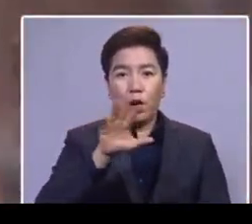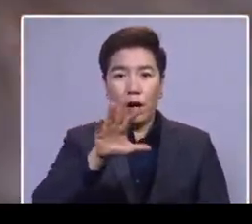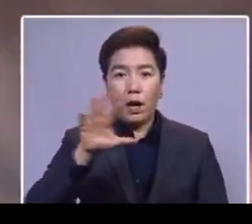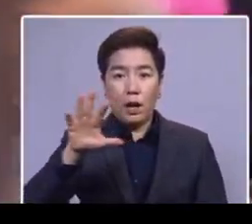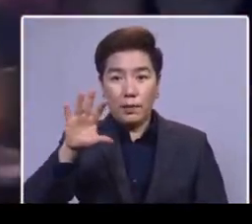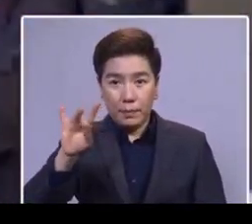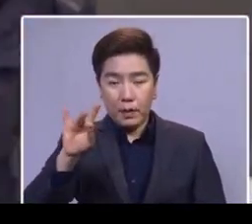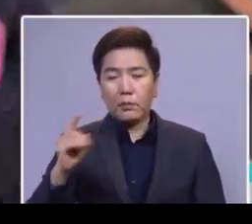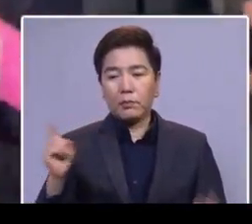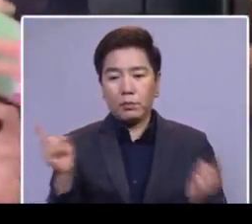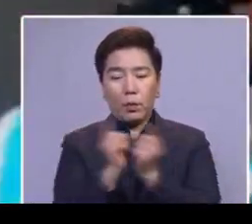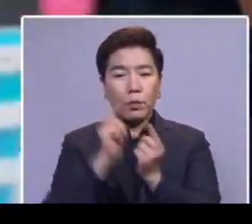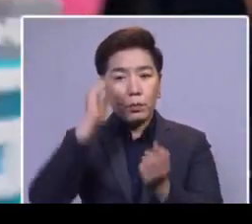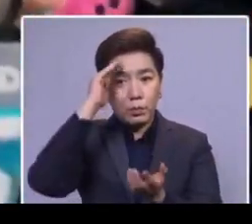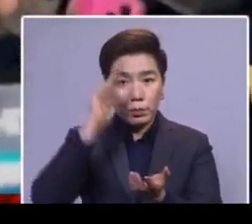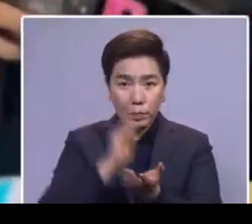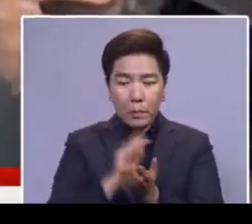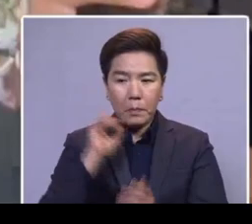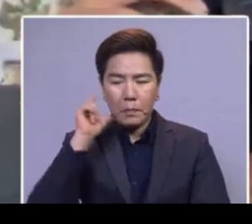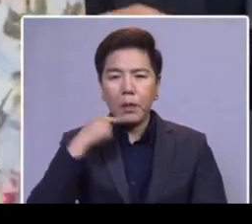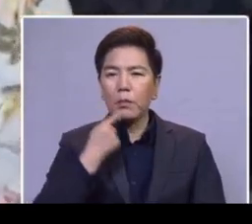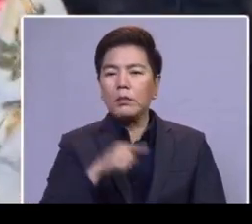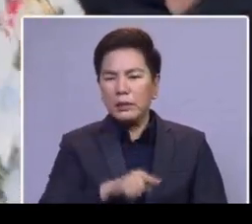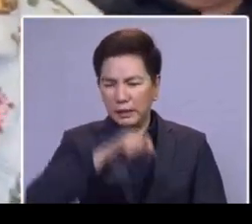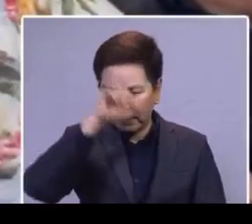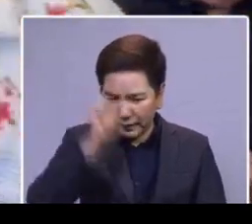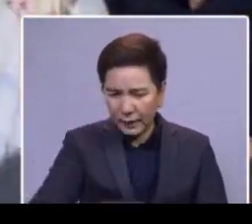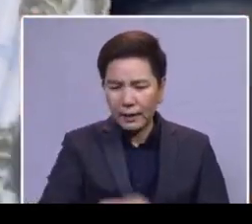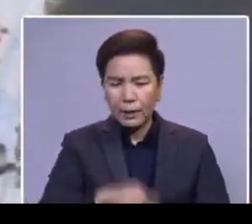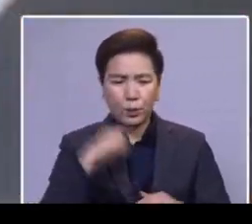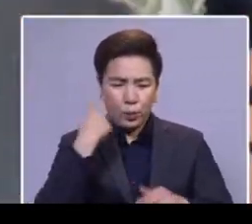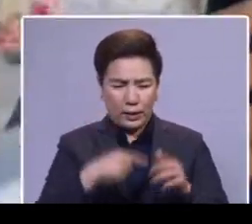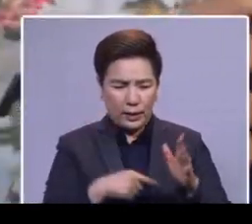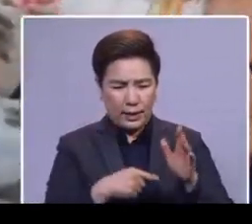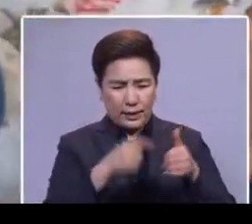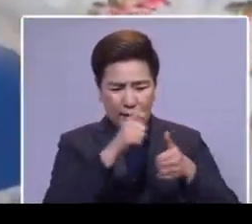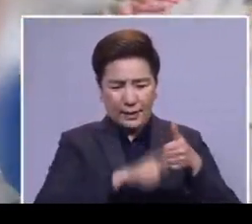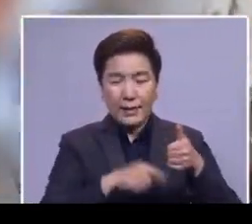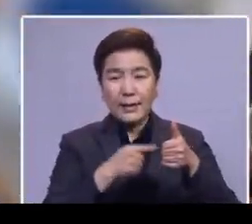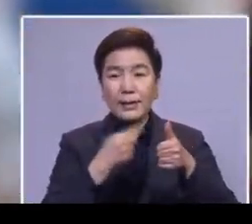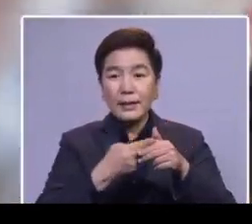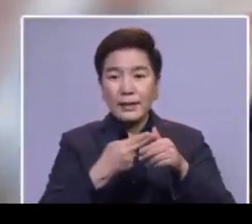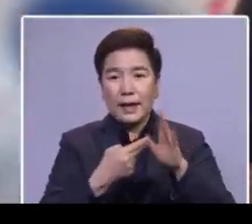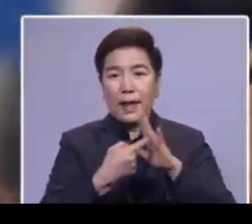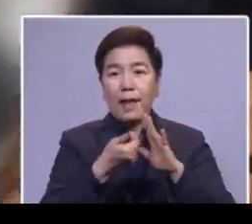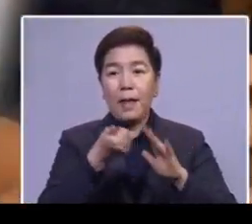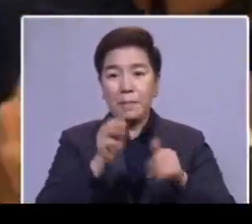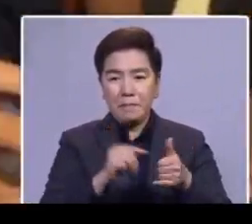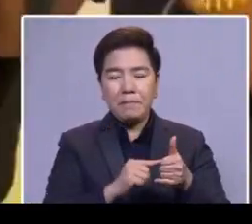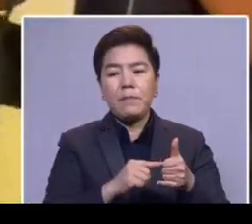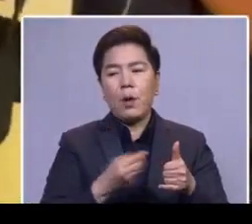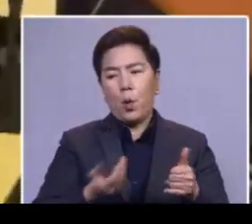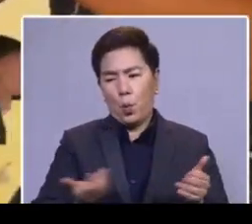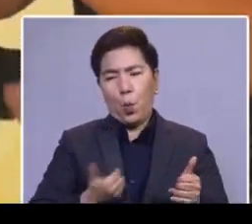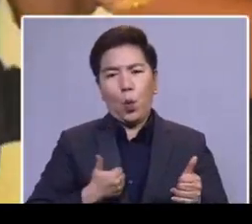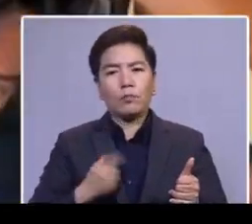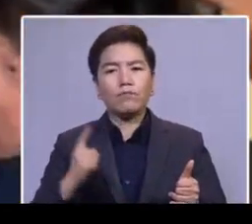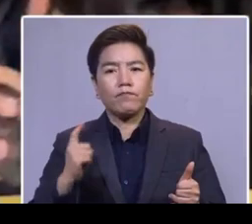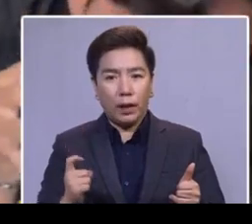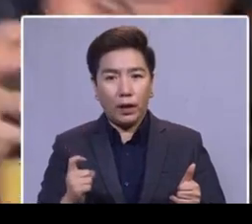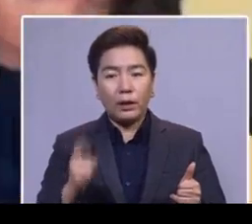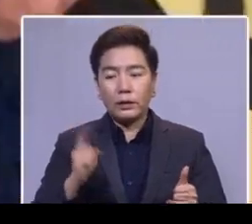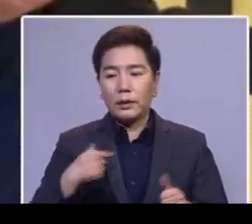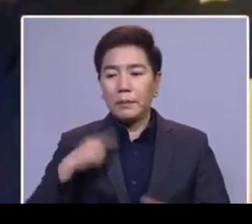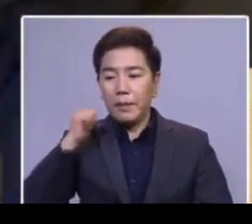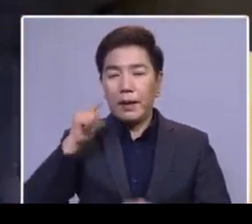คณะทำงานของบิ๊กโจ๊กนะคะแม่เชื่อสนิทใจว่านางสาวแอมน่าจะทำให้ลูกสาวของแม่เสียชีวิตคุณแม่